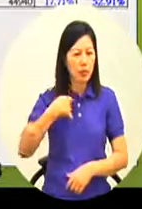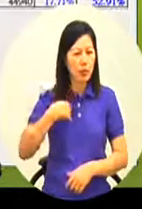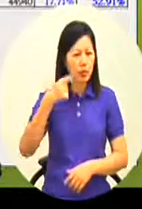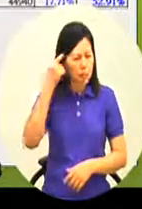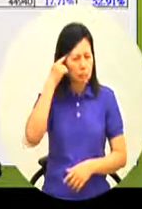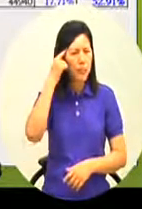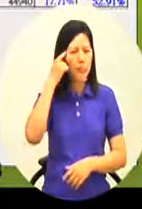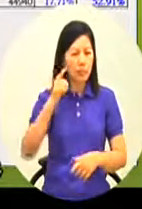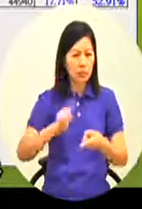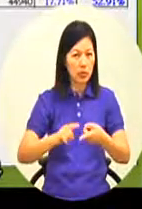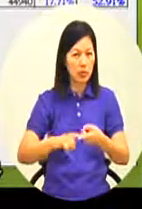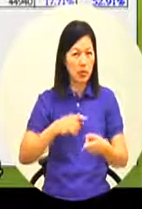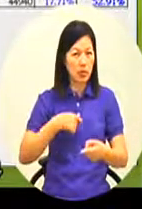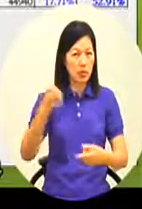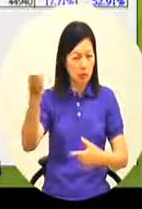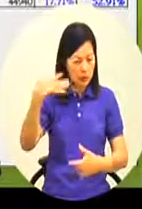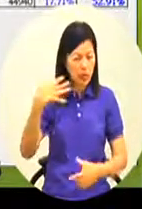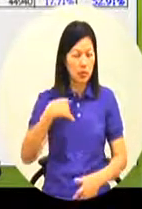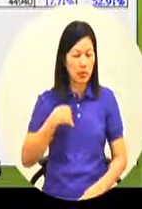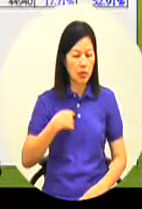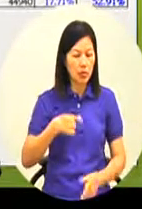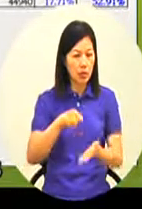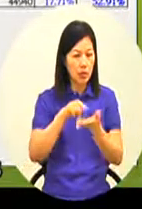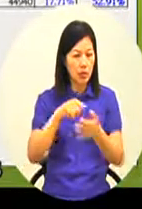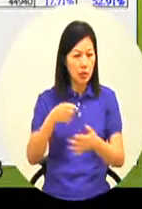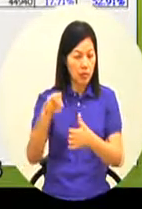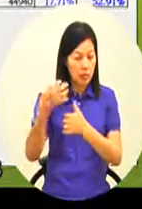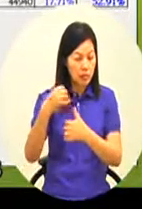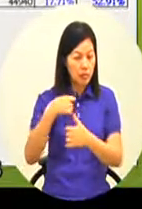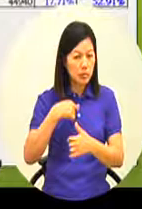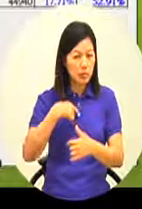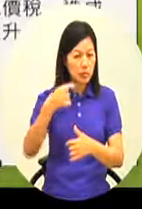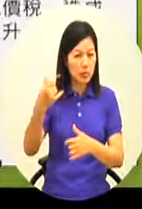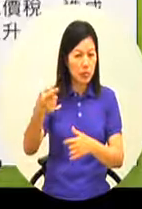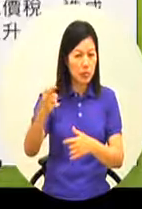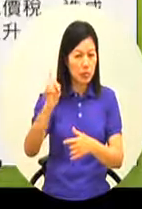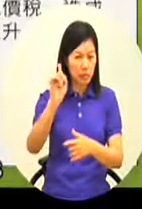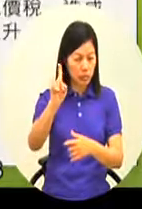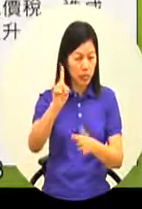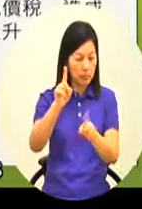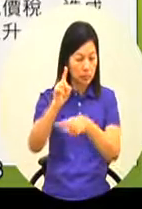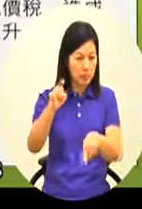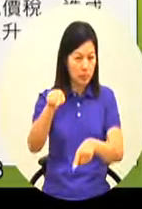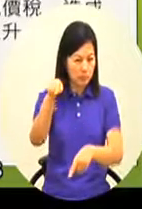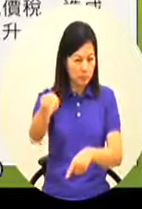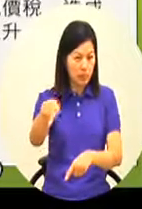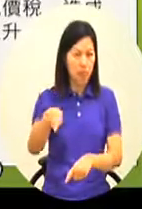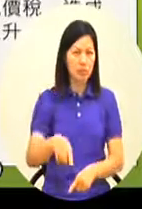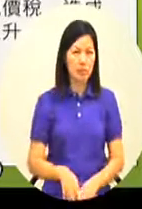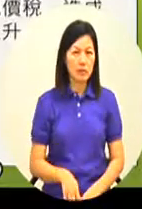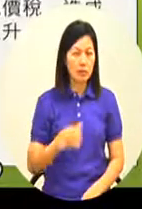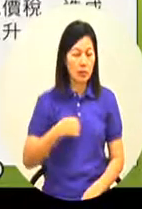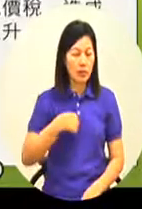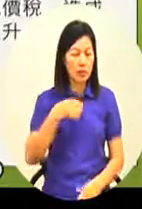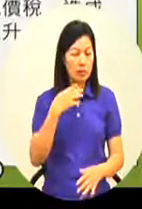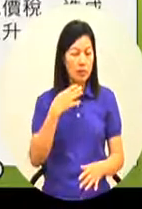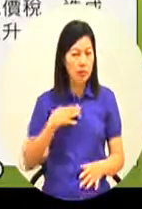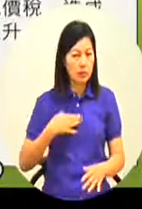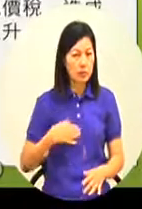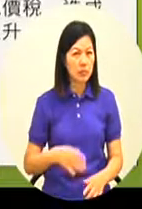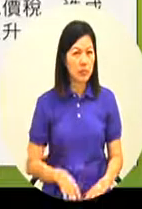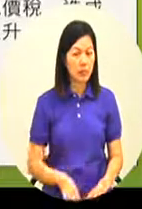我得到的我陈请案里面有一个个案啊，然后他也是因为我们了解